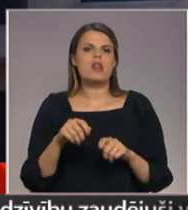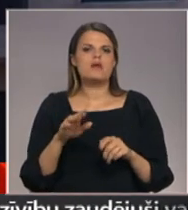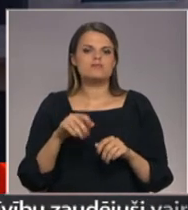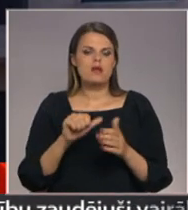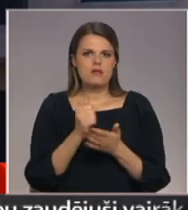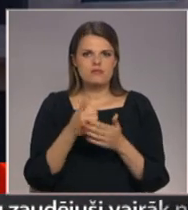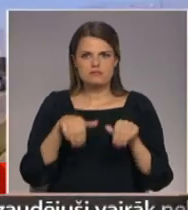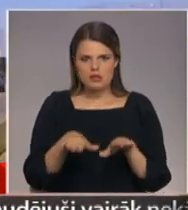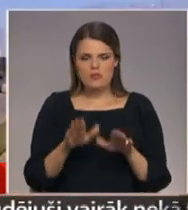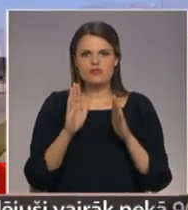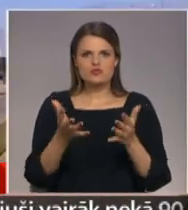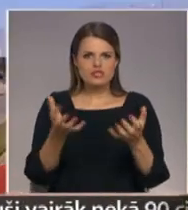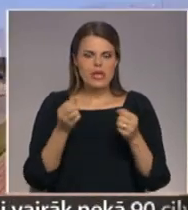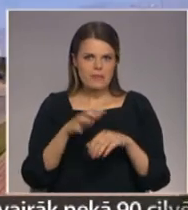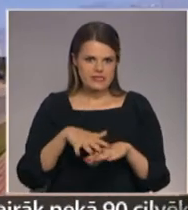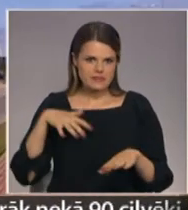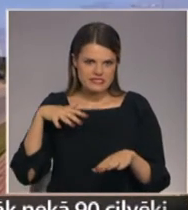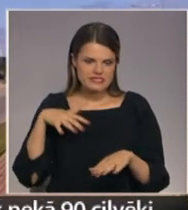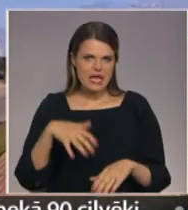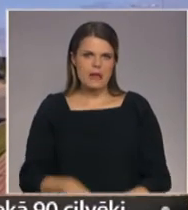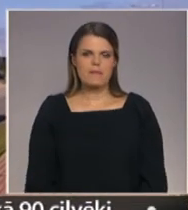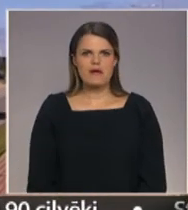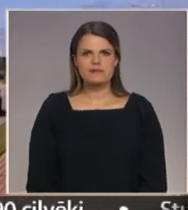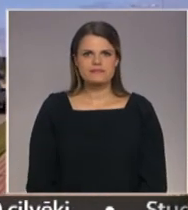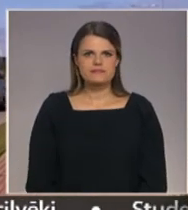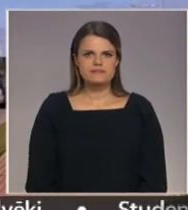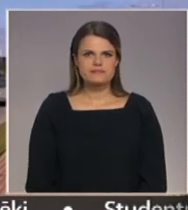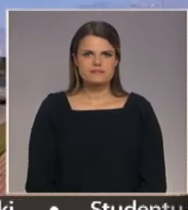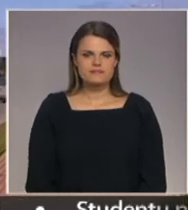telpu īres likumu būs jāpieņem saimē. Kārlis Roķis, Ingūzs Graudiņš, Latvijas televīzija.